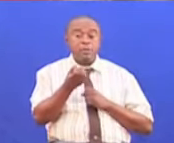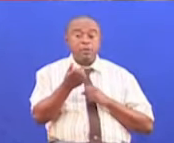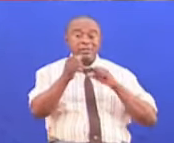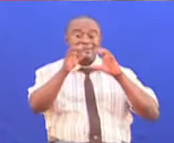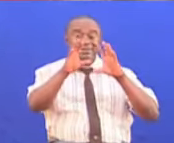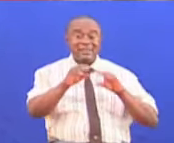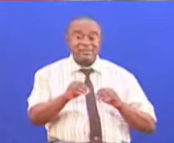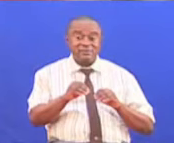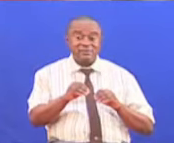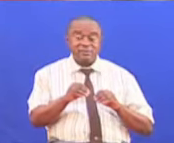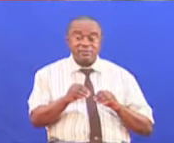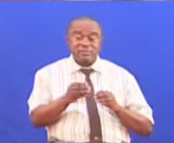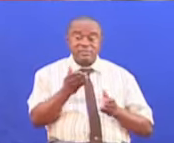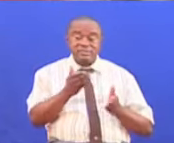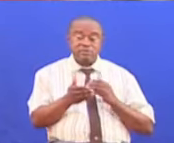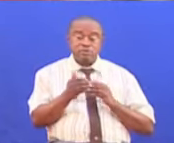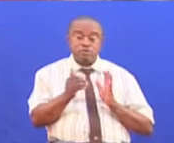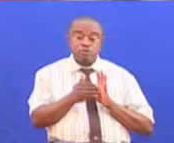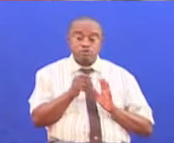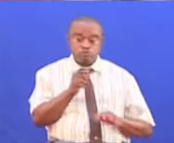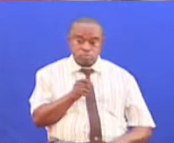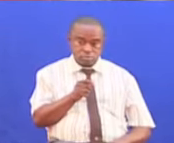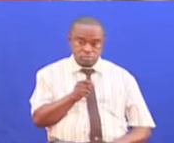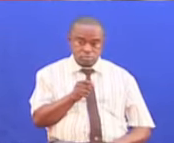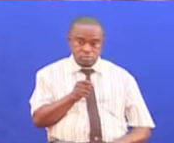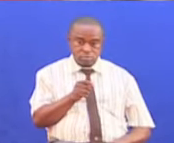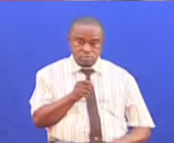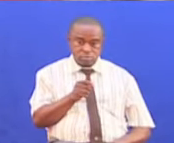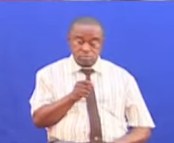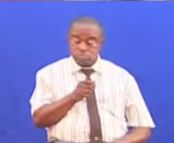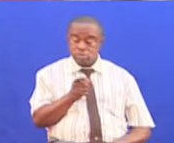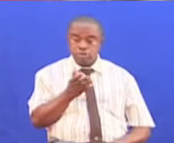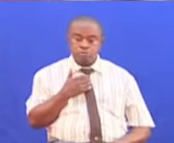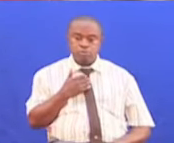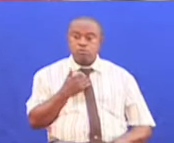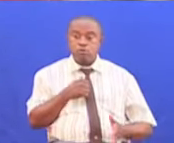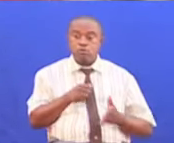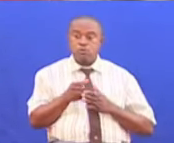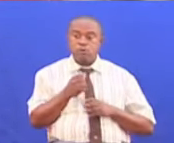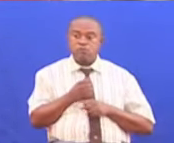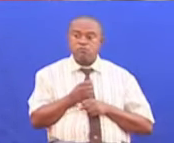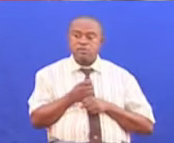wakatipu ush Suru wa huduma Kin chot taki kulipintyo